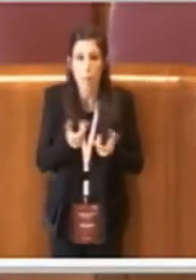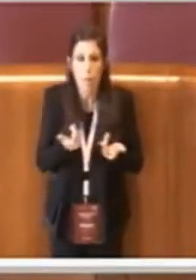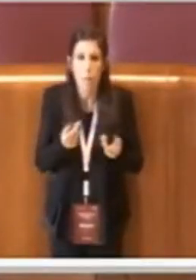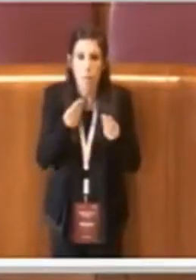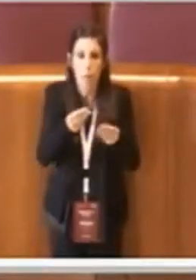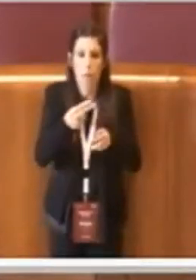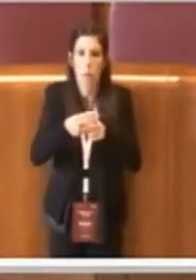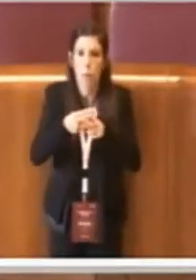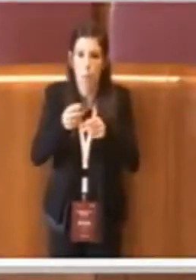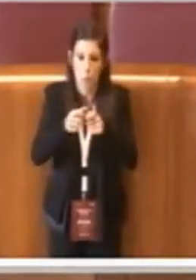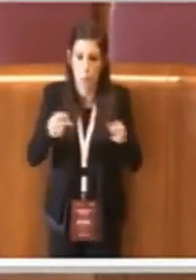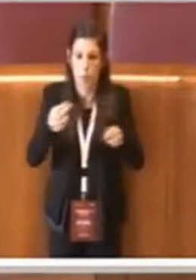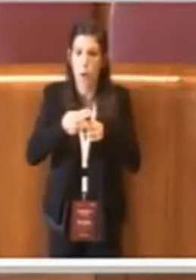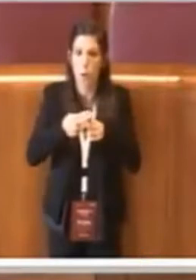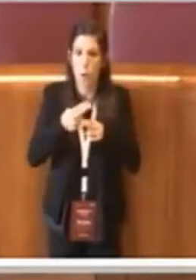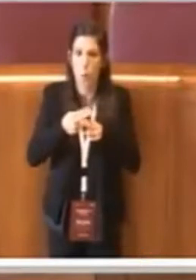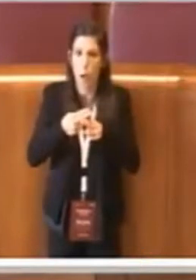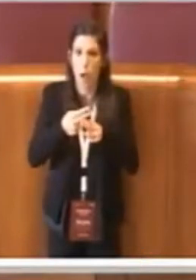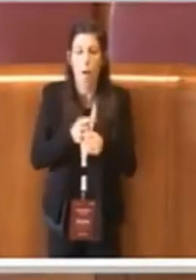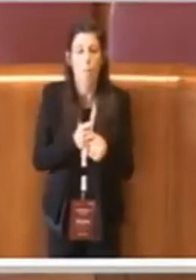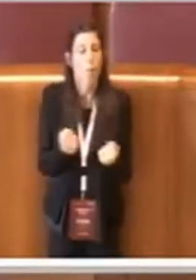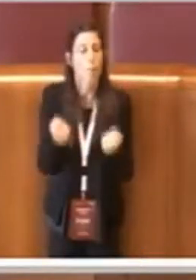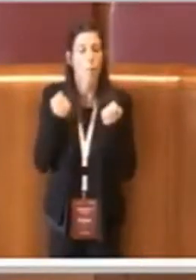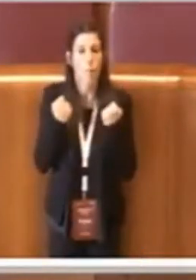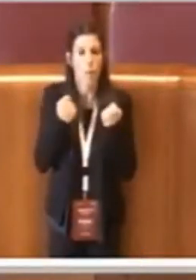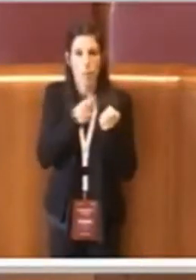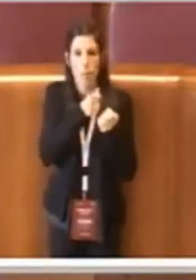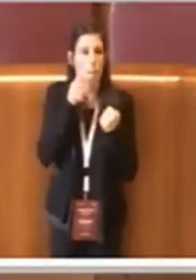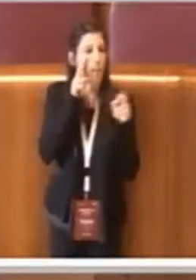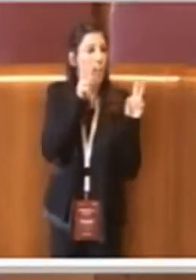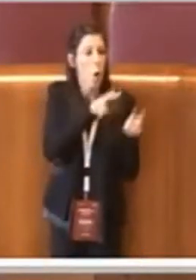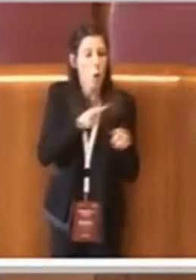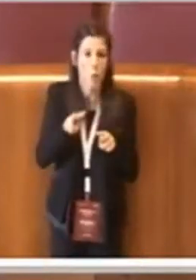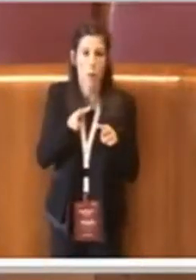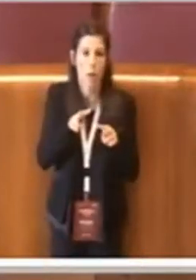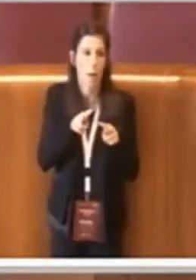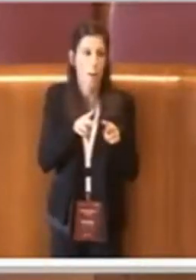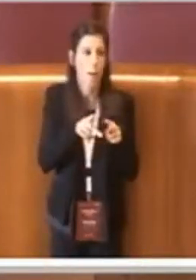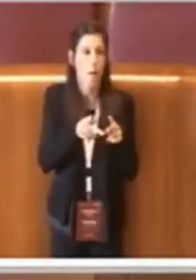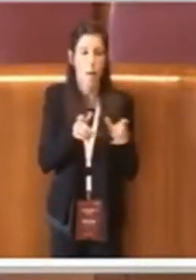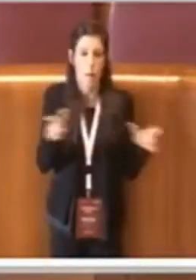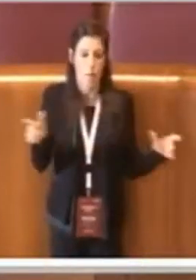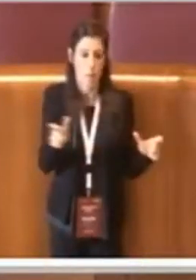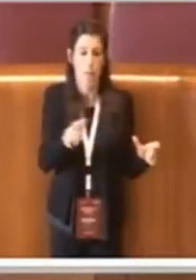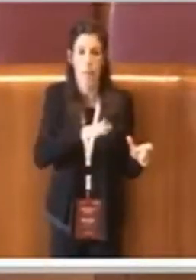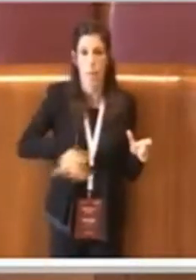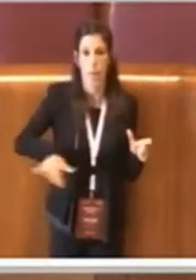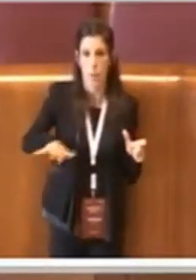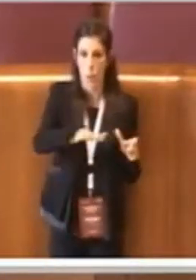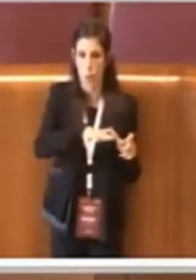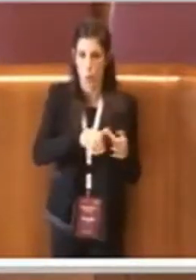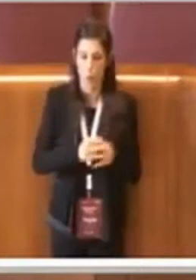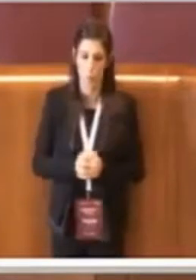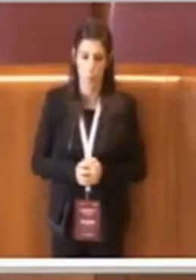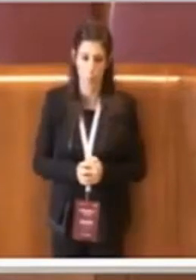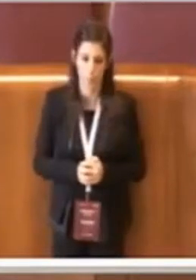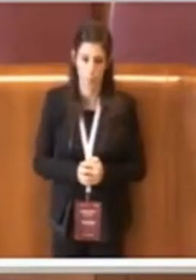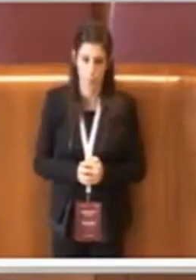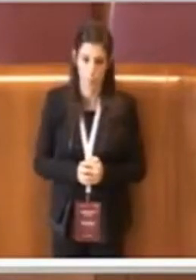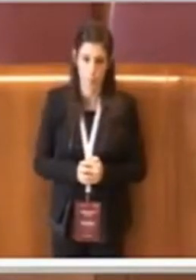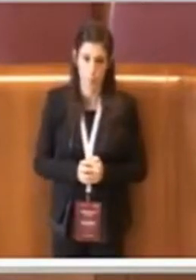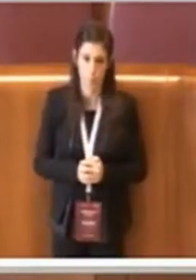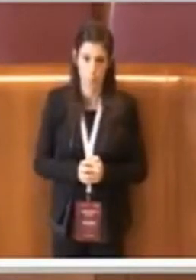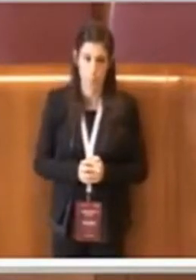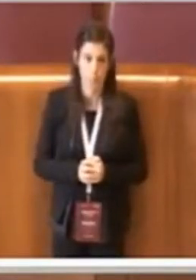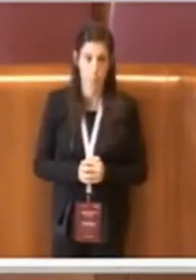quella forza che serve proprio a controllare e a presidiare il territorio, anche in questi casi. Abbiamo chiuso il